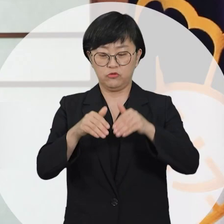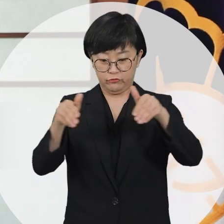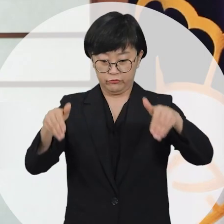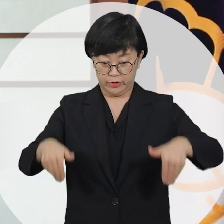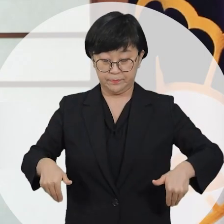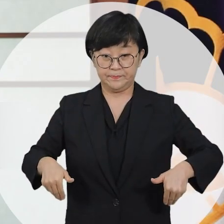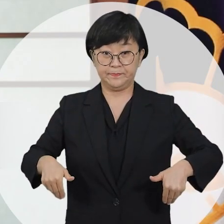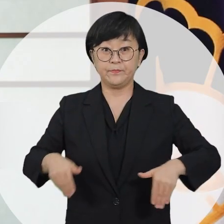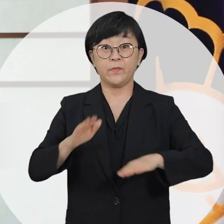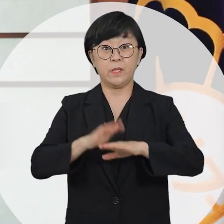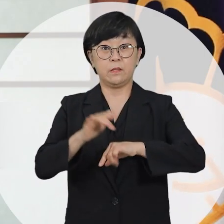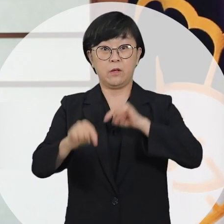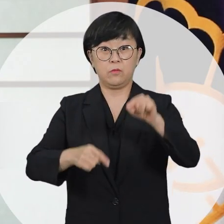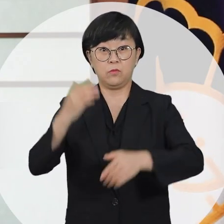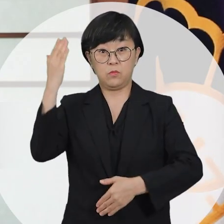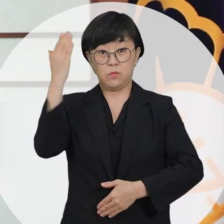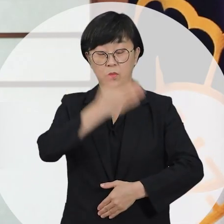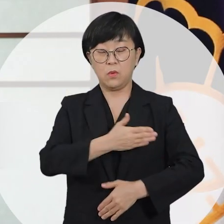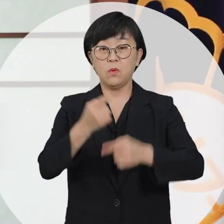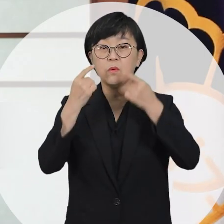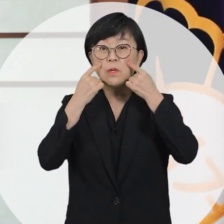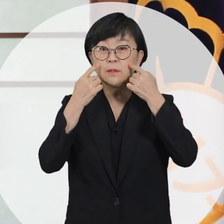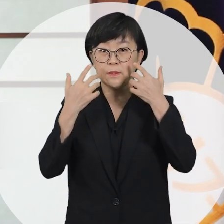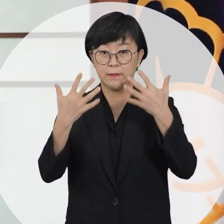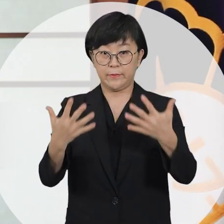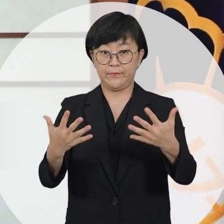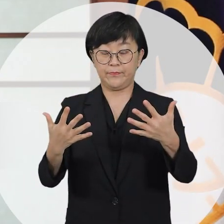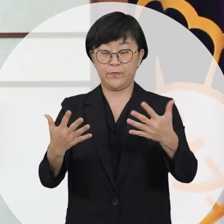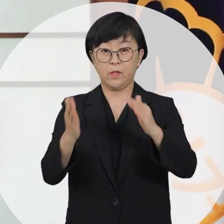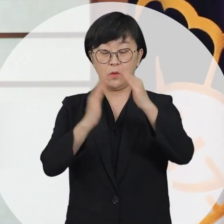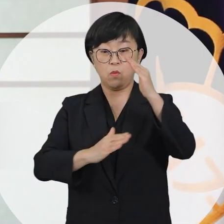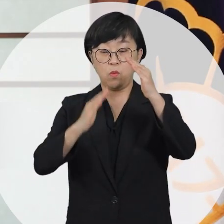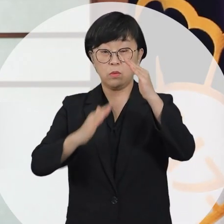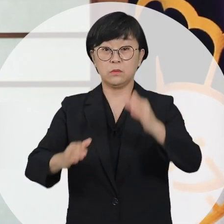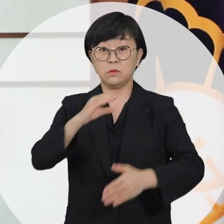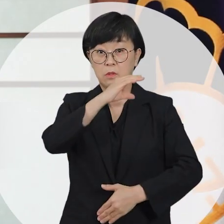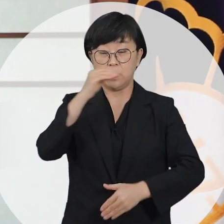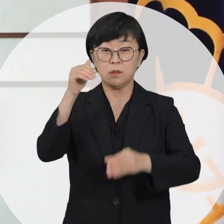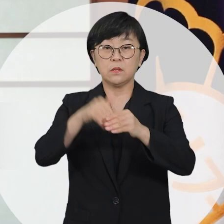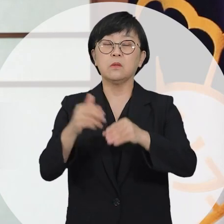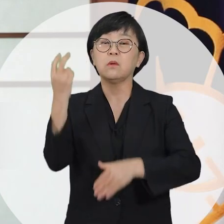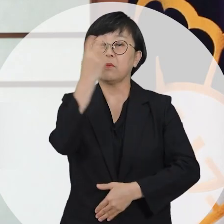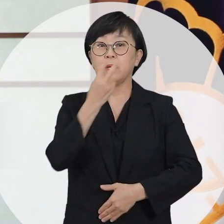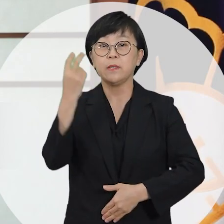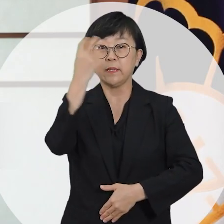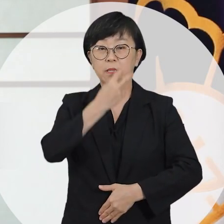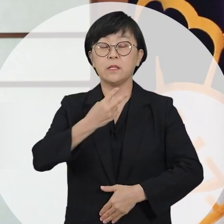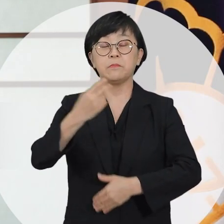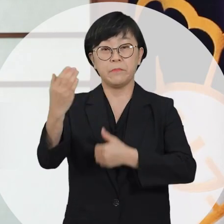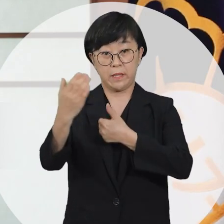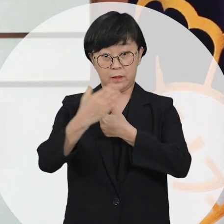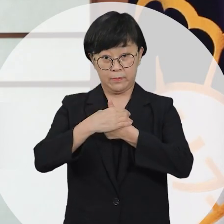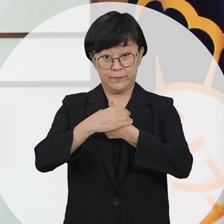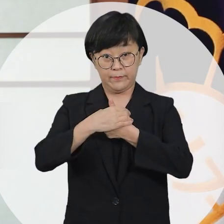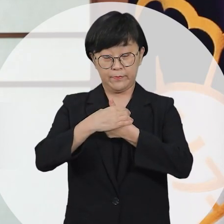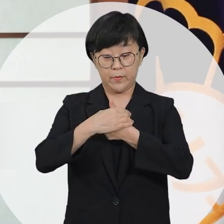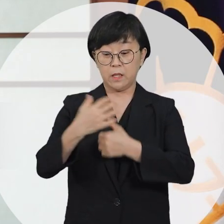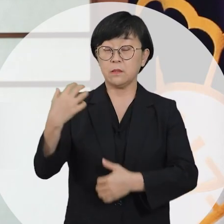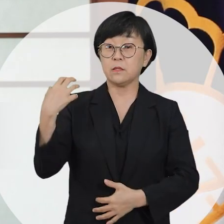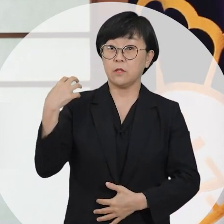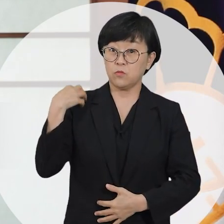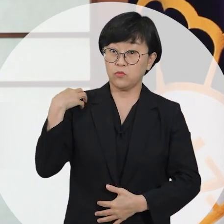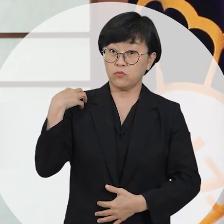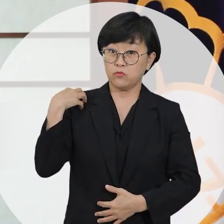지키며 투명하고 정확하게 공정한 선거관리를 하라는 것이고 그